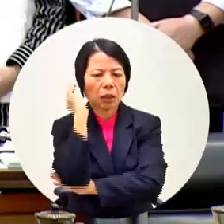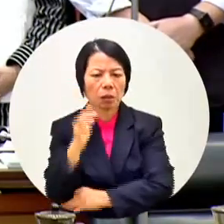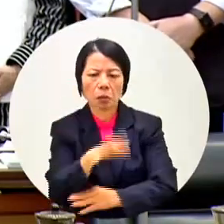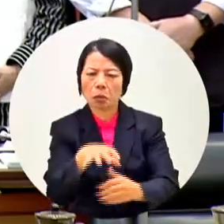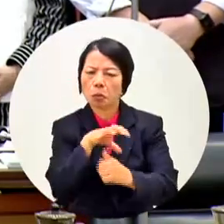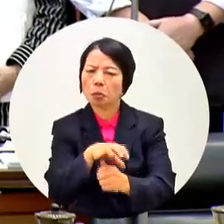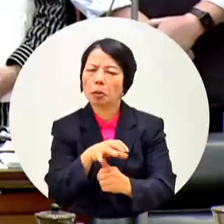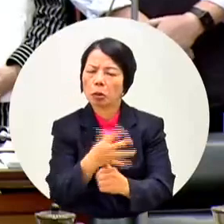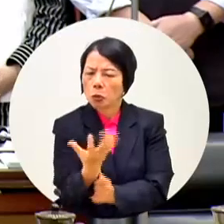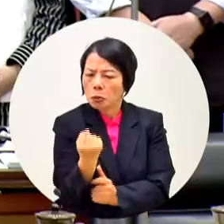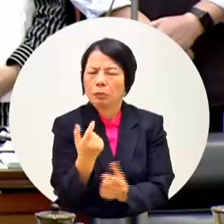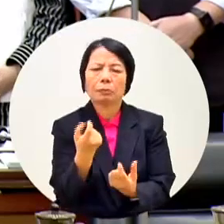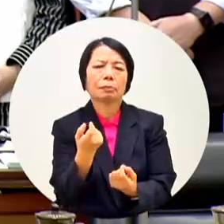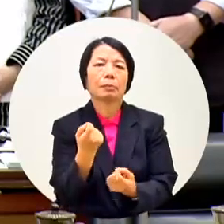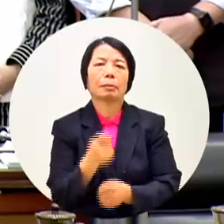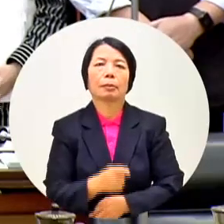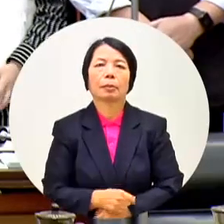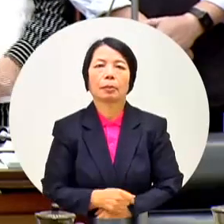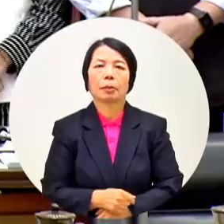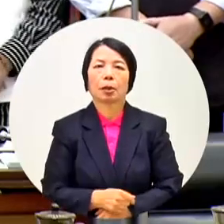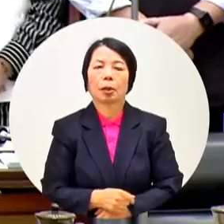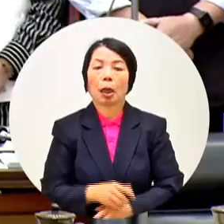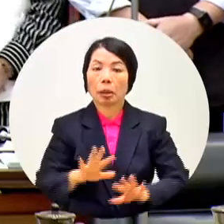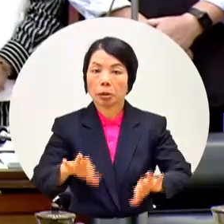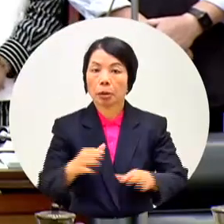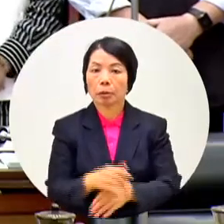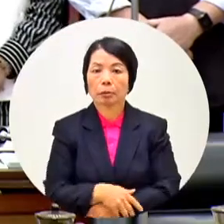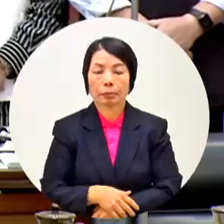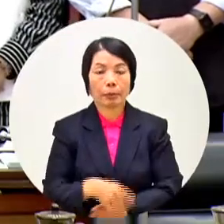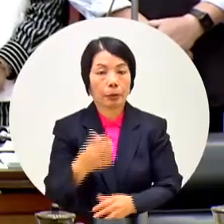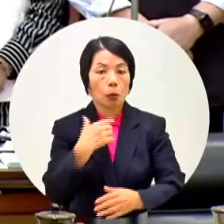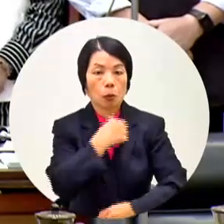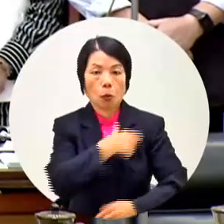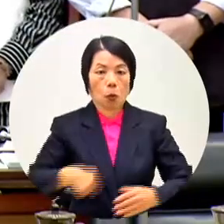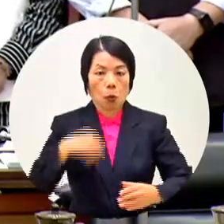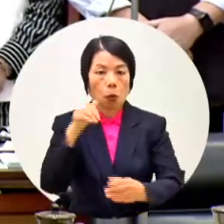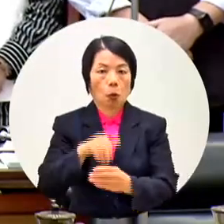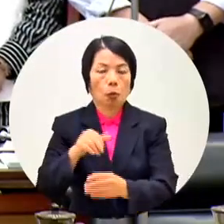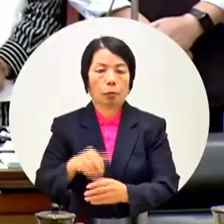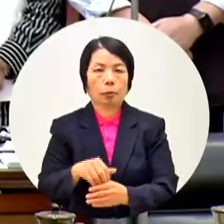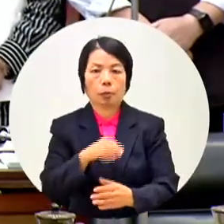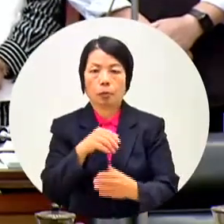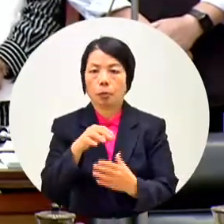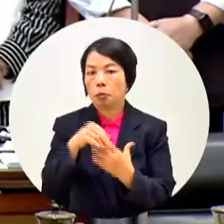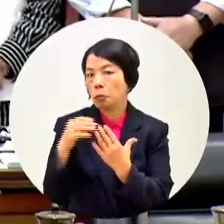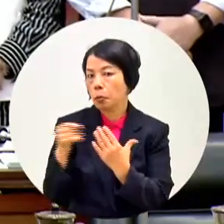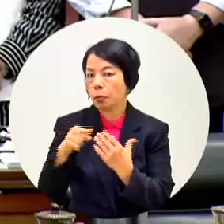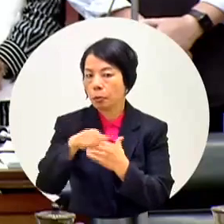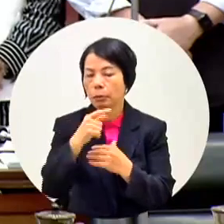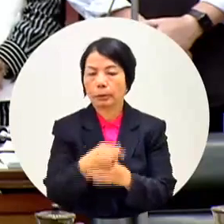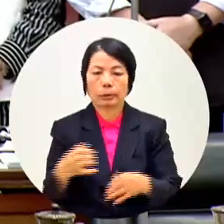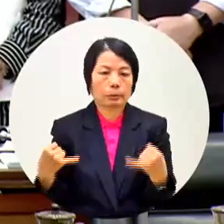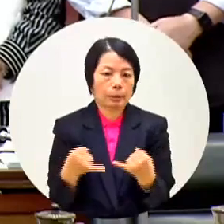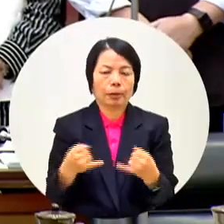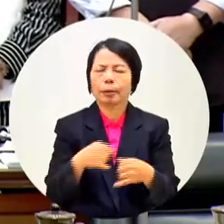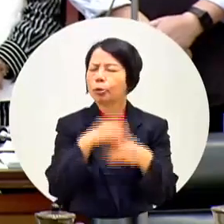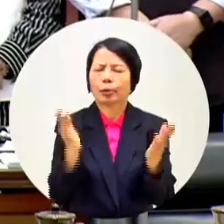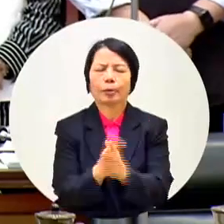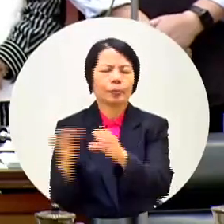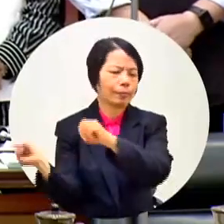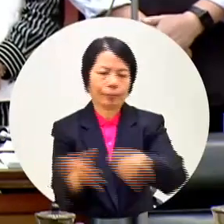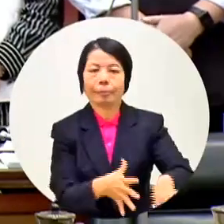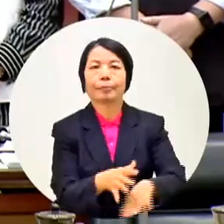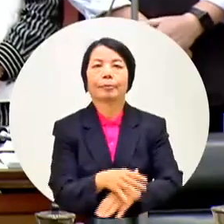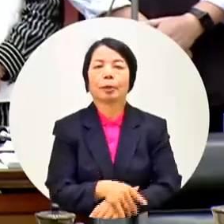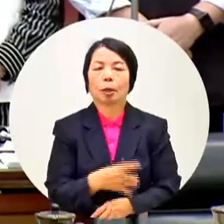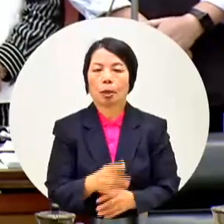下选举恩怨，放下政治，我们一起来为高雄拼经济，吼，高雄市未来